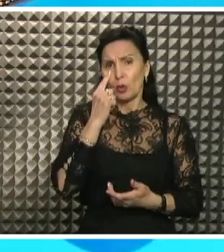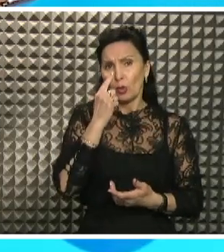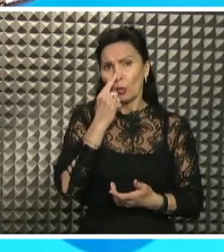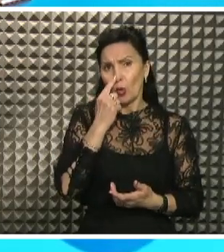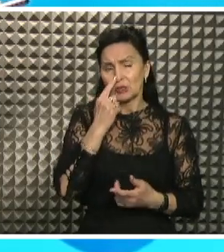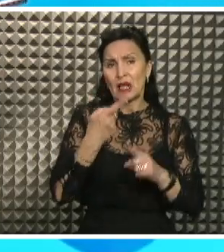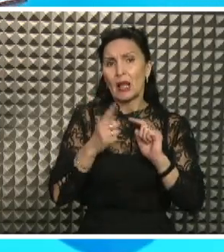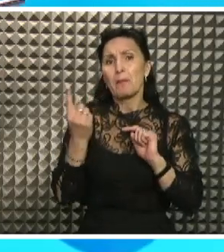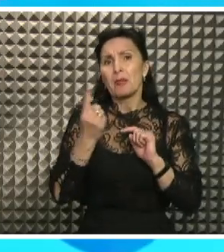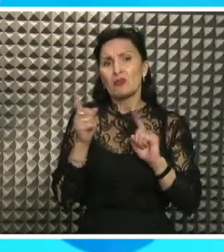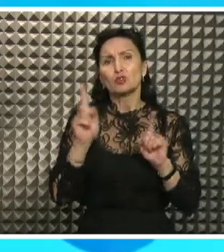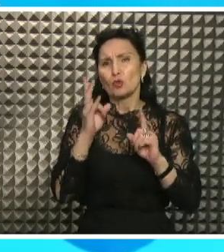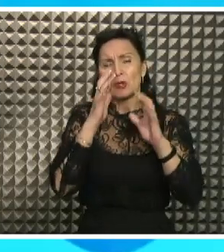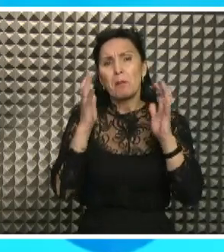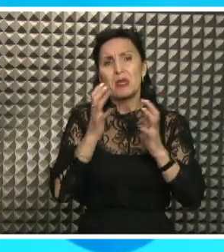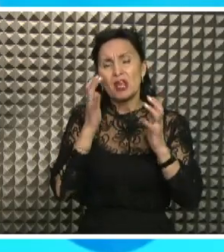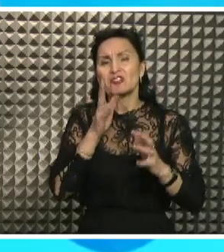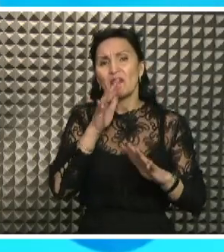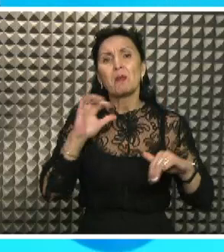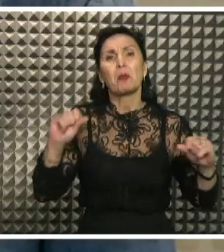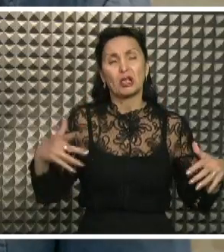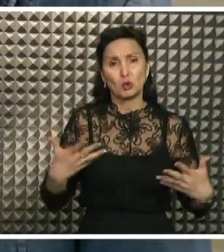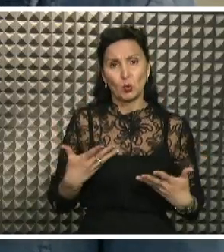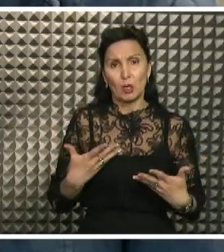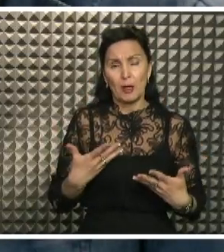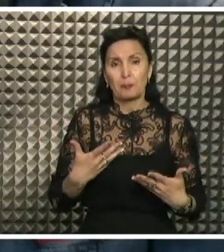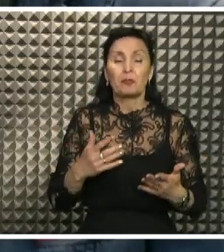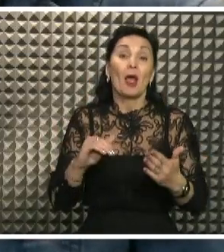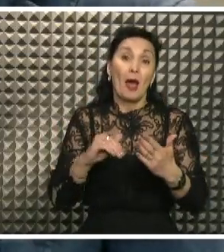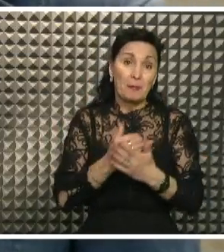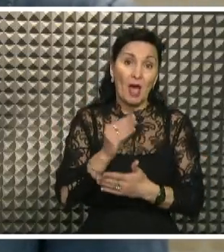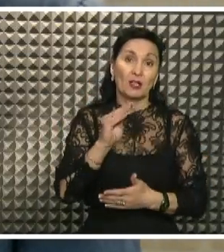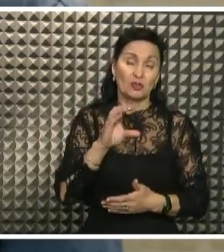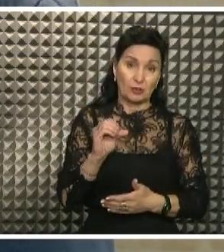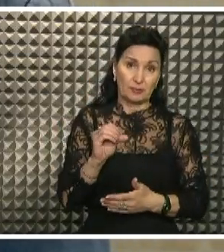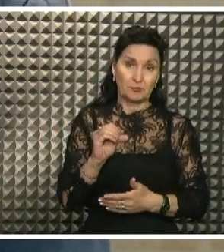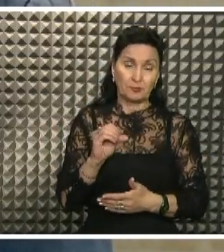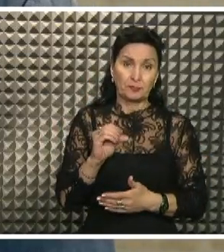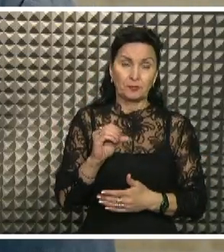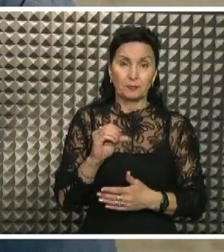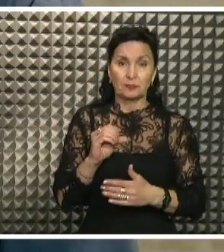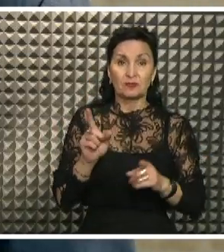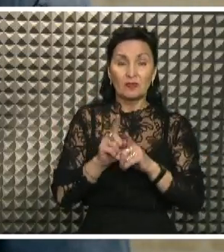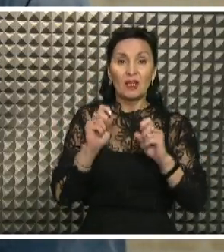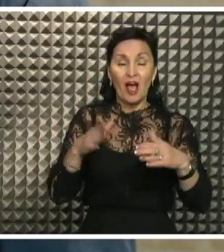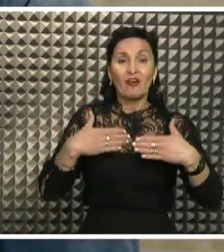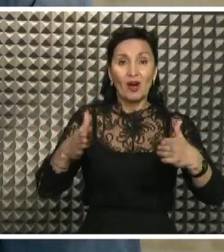это первое, что нужно беречь во время простуды? Ну, опять же, то